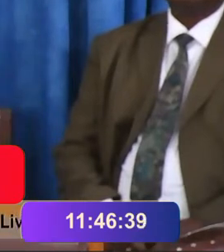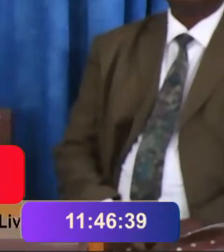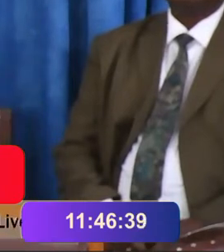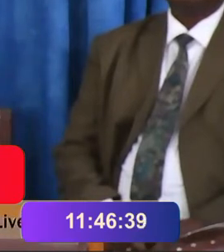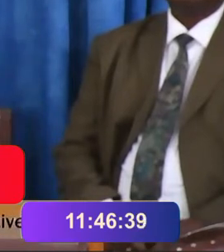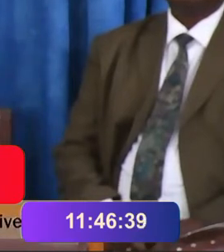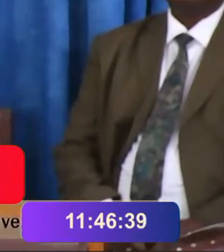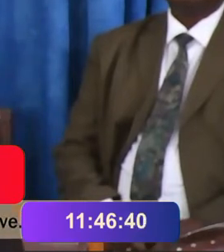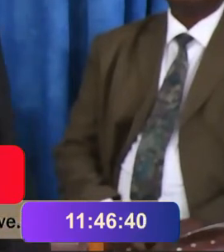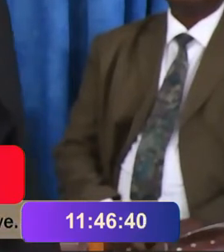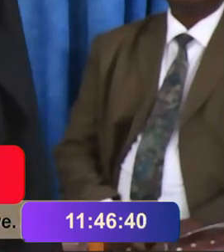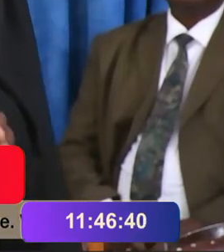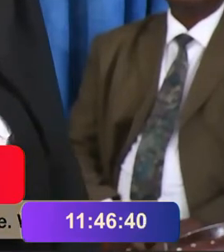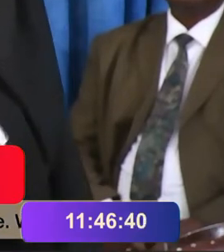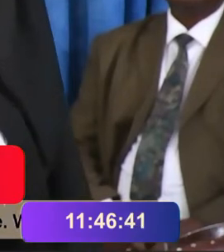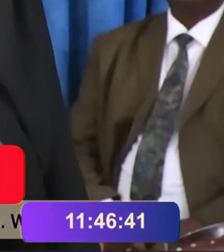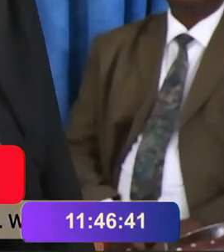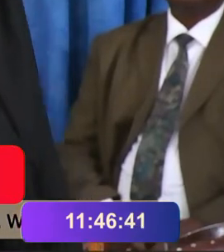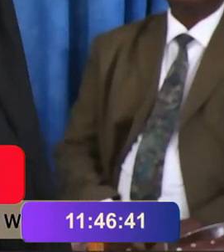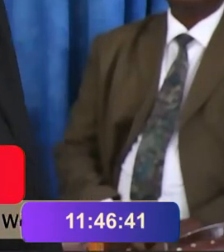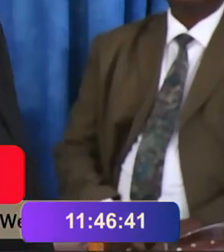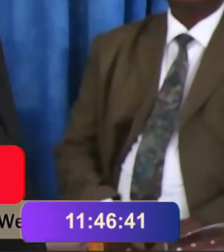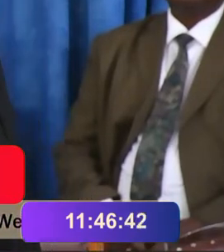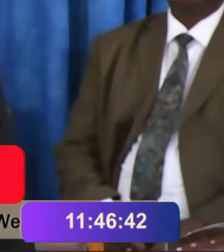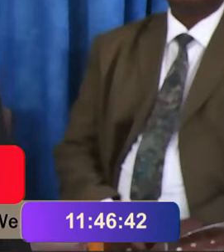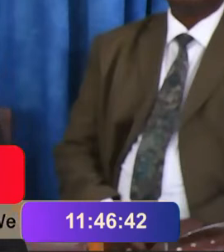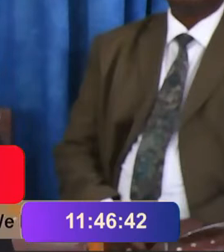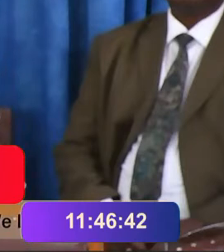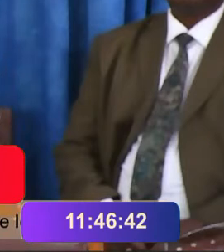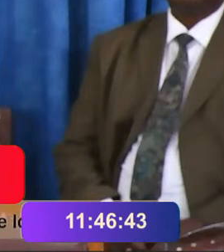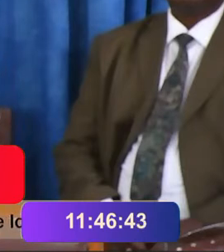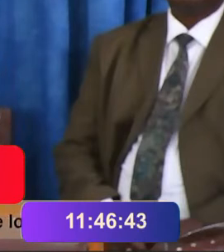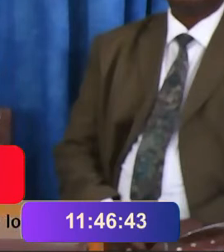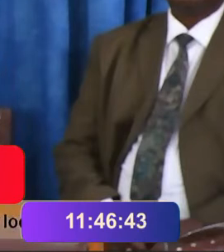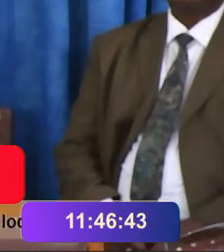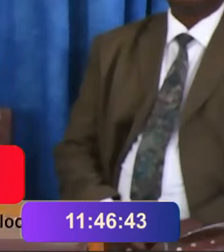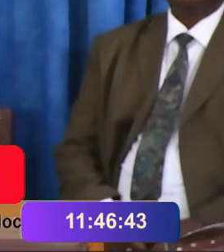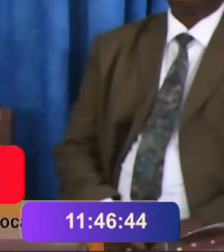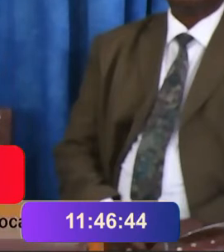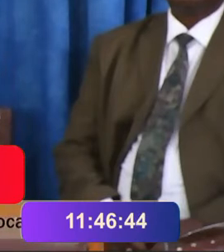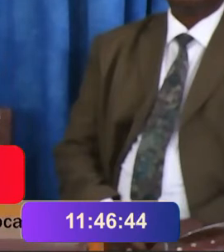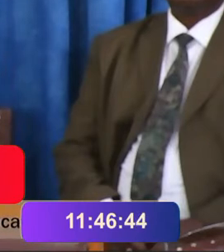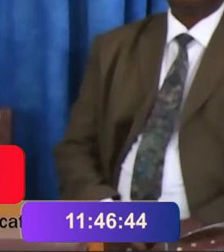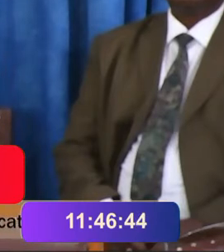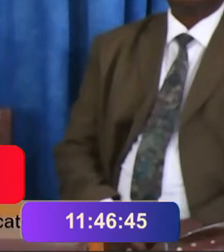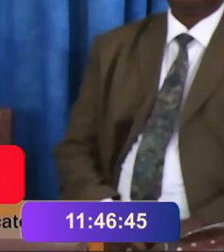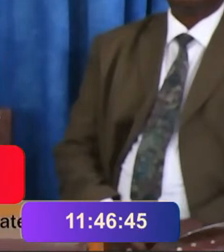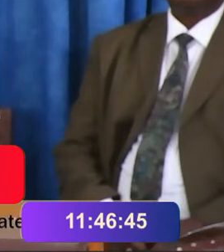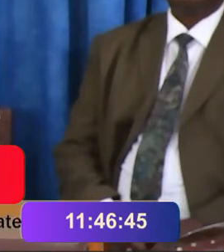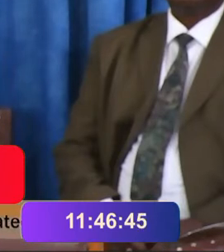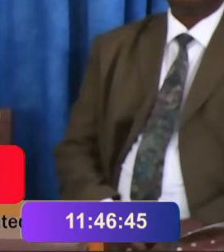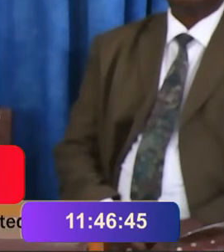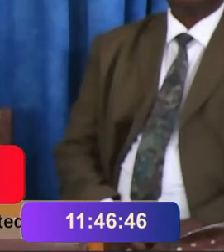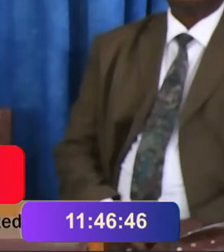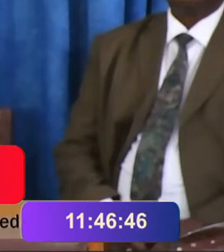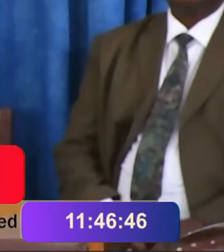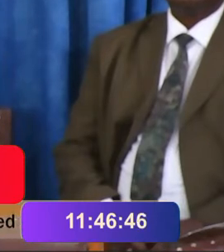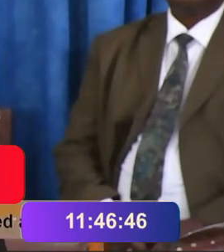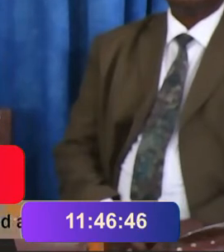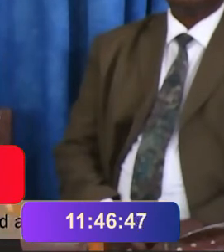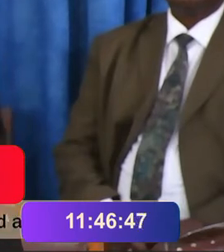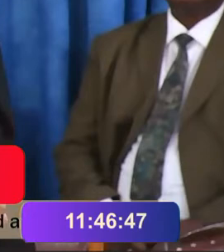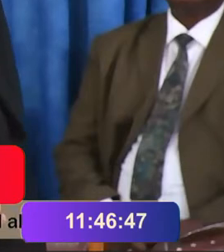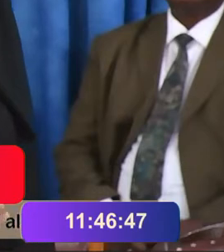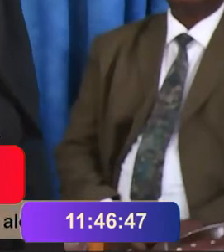Kwa neno moja tu tuseme, Yesu aliwapenda watu. Yesu